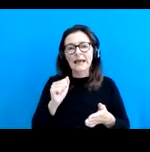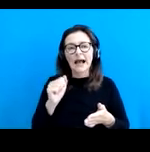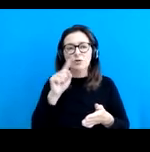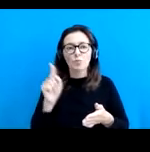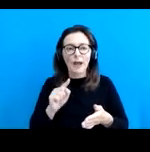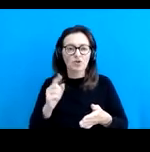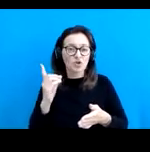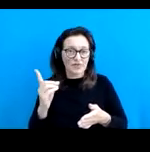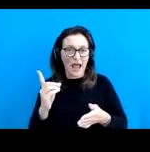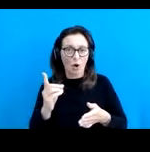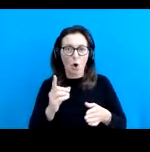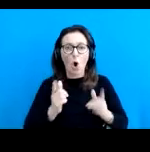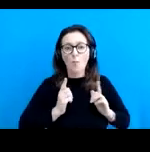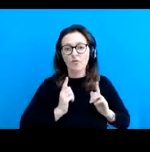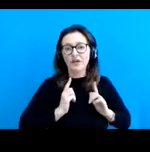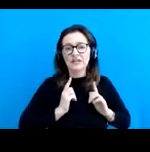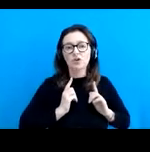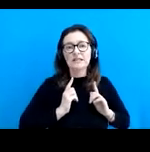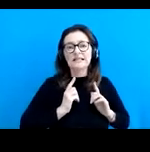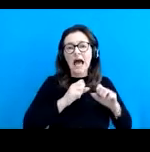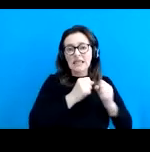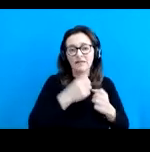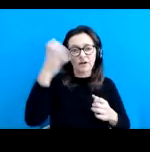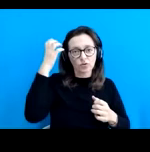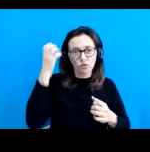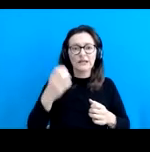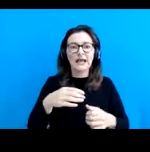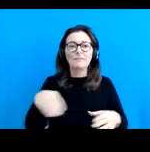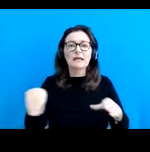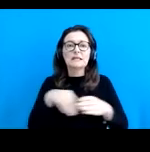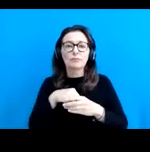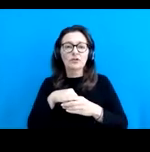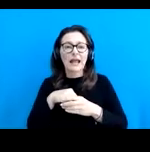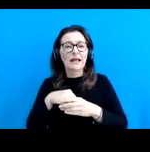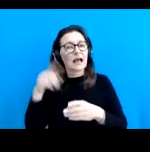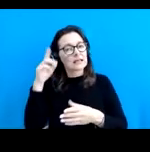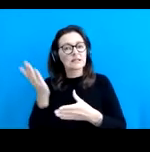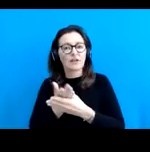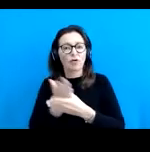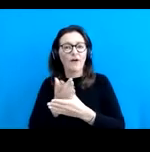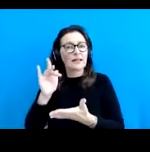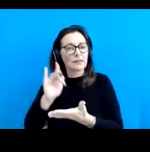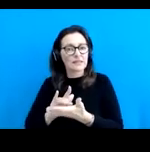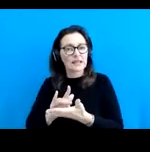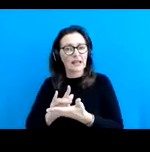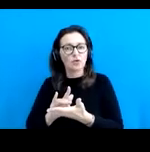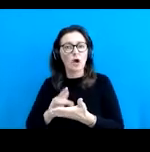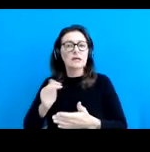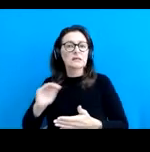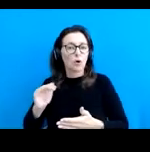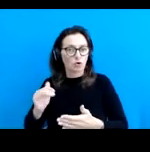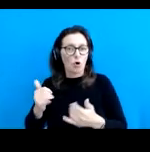profesorica defektologije, zaposlena kot specialna pedagoginja na Svetovalnem centru za otroke in mladostnike ter starše